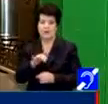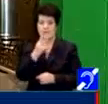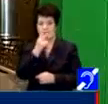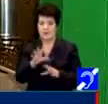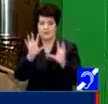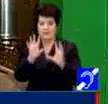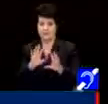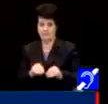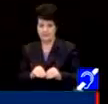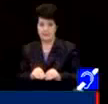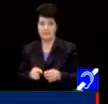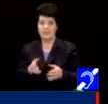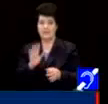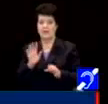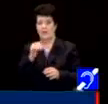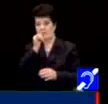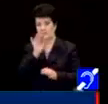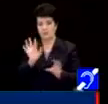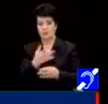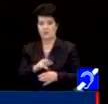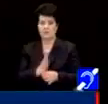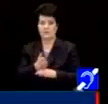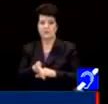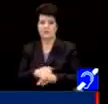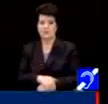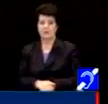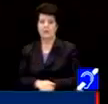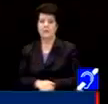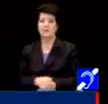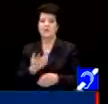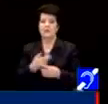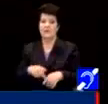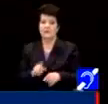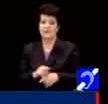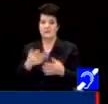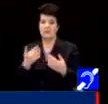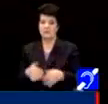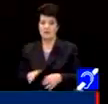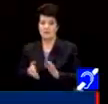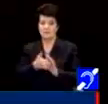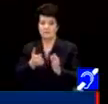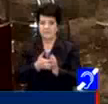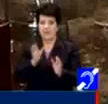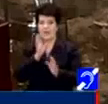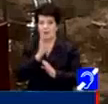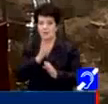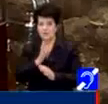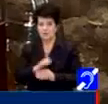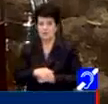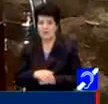în care flacăra se stinge, nou se dădea un semn că deja este insuficiență de oxigen și